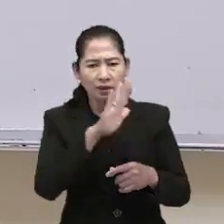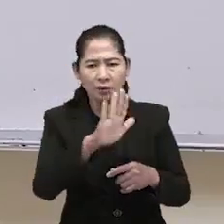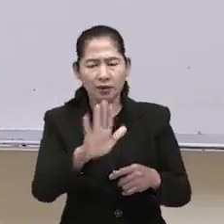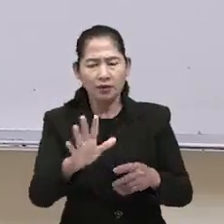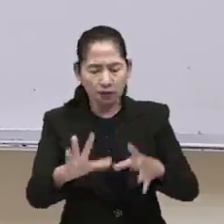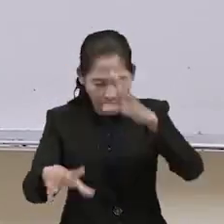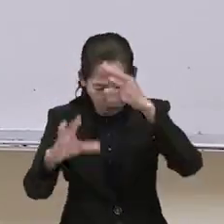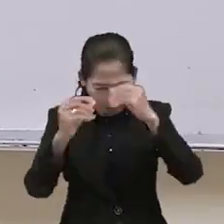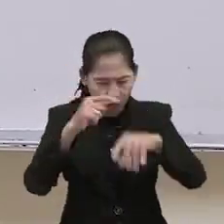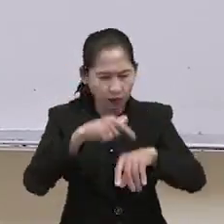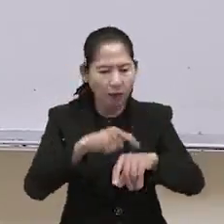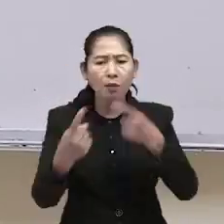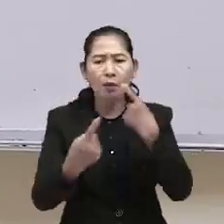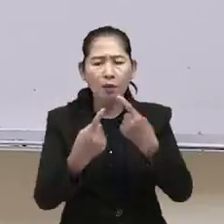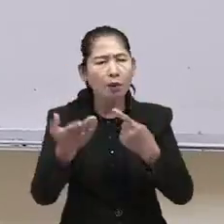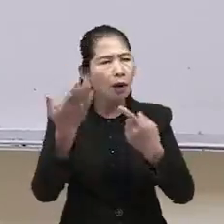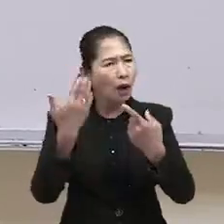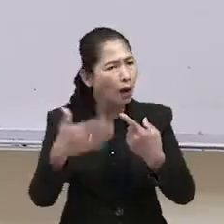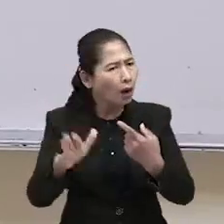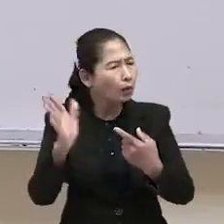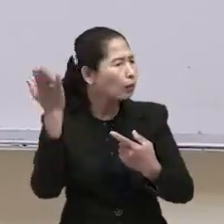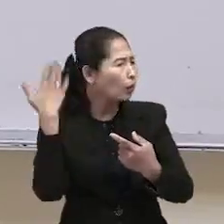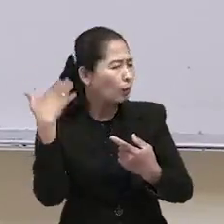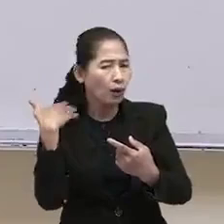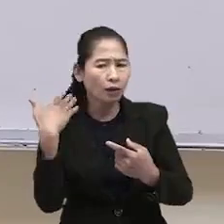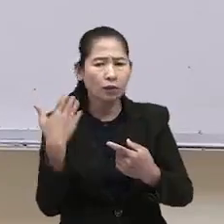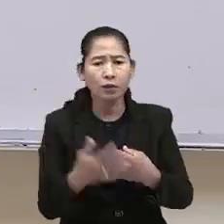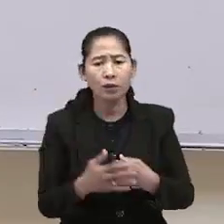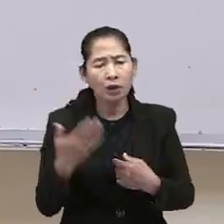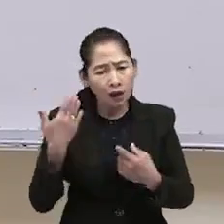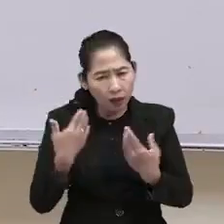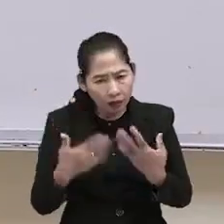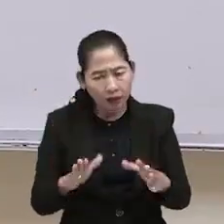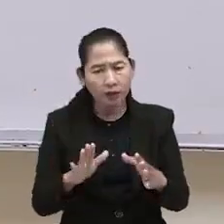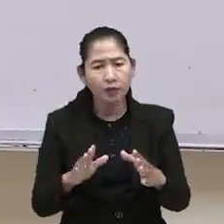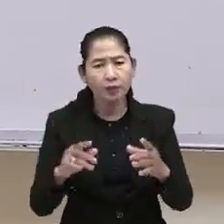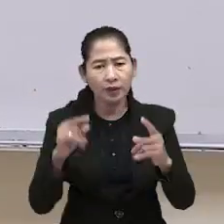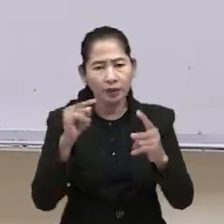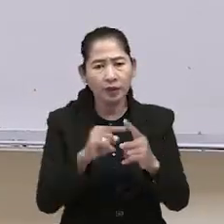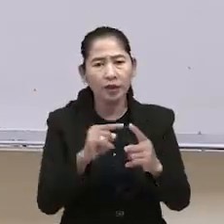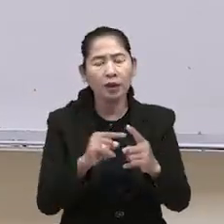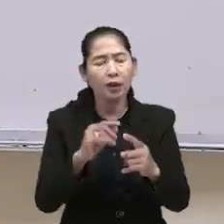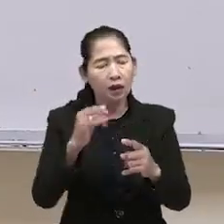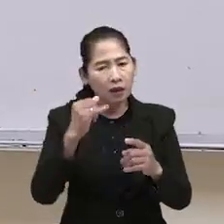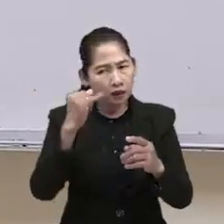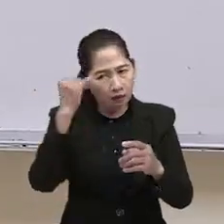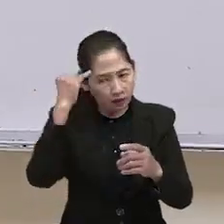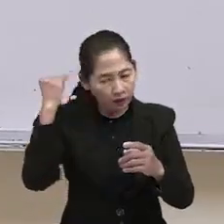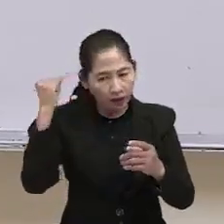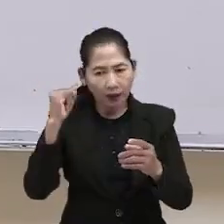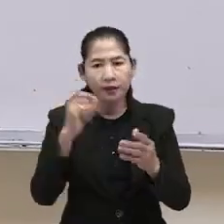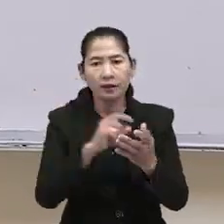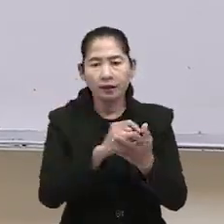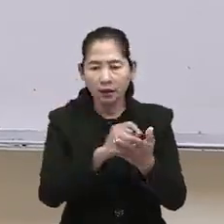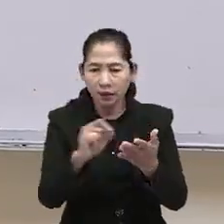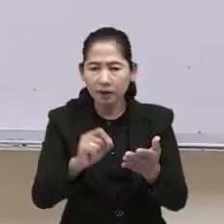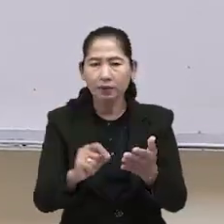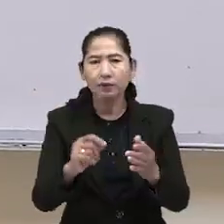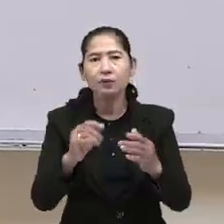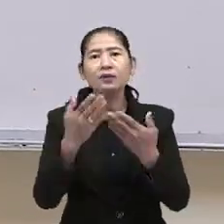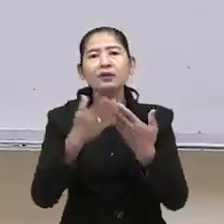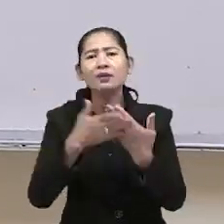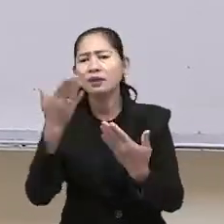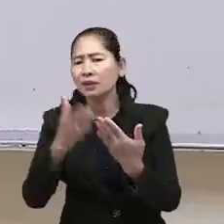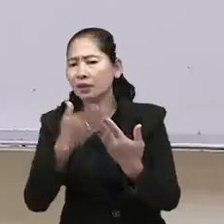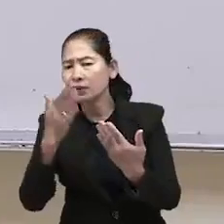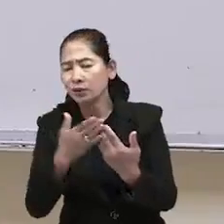រៀននៅក្នុងម៉ោងសន្ទនាជាមួយអ្នកគ្រូហើយមែនទេម៉ោងនិយាយហើយហីអញ្ចឹងដល់ពេលយើងឈានចូលទៅរកគម្រោងតែងសក្តីគឺកាន់តែមានភាពងា